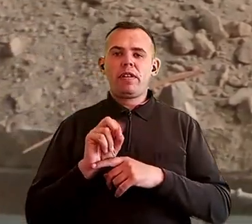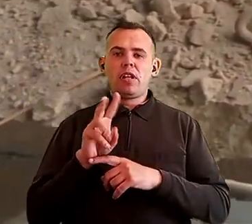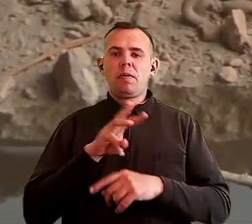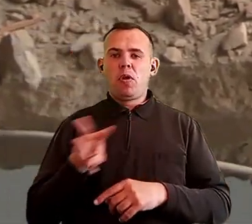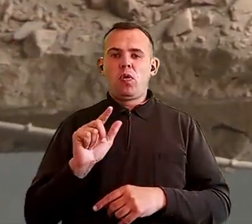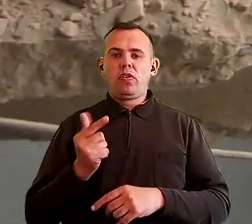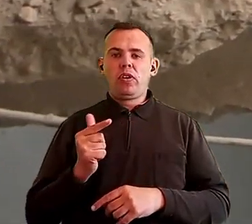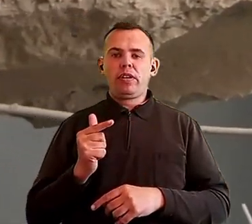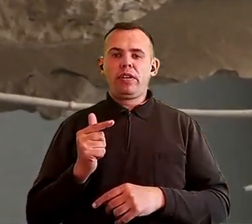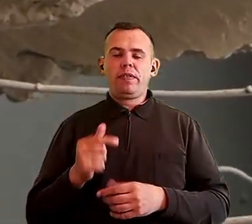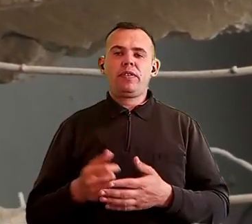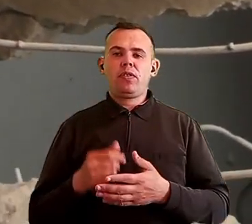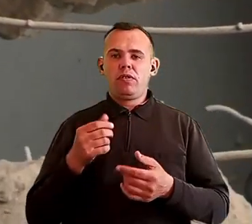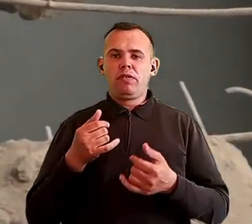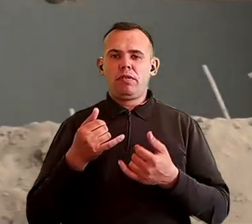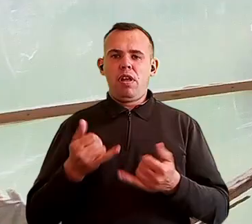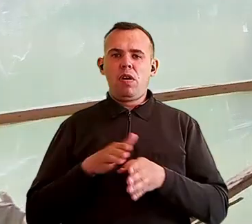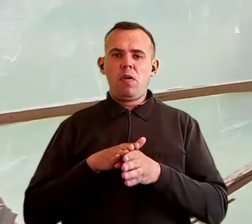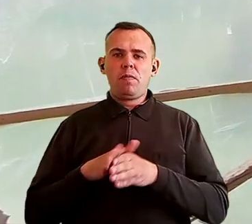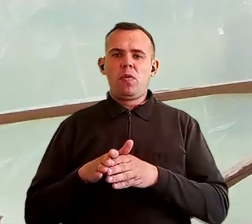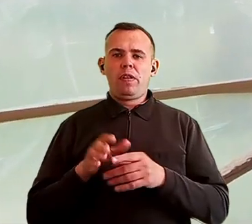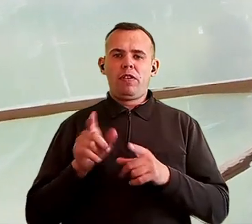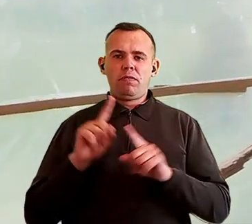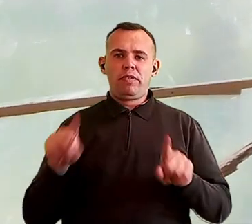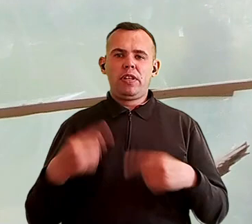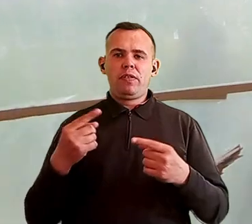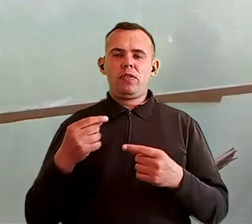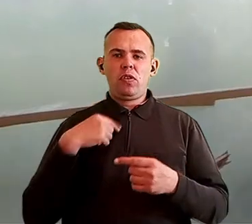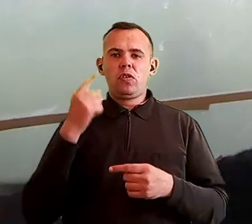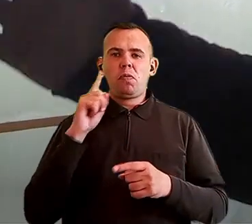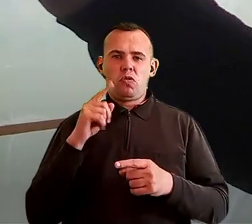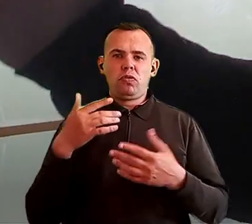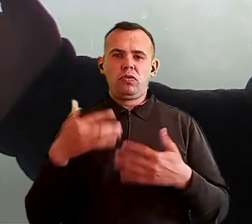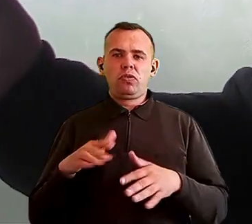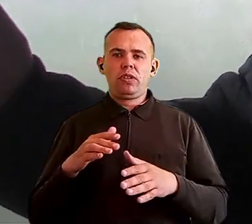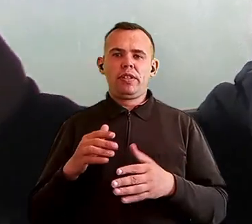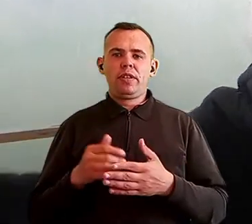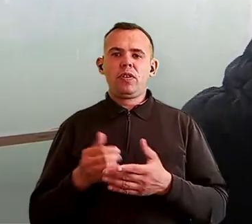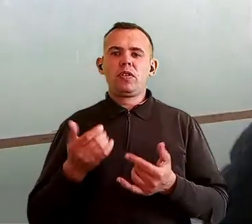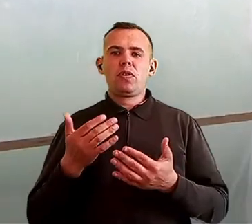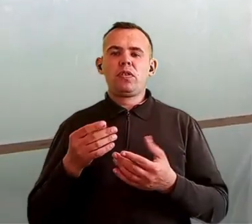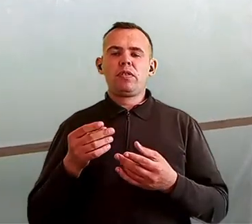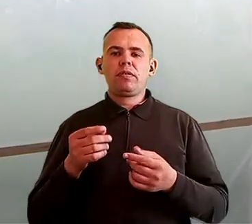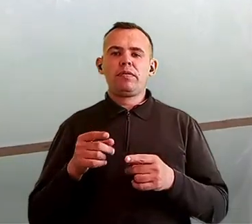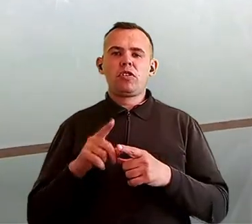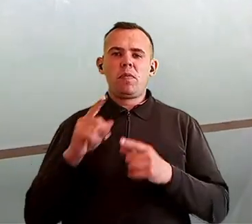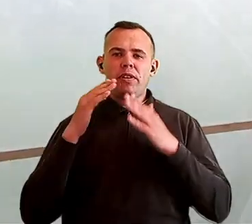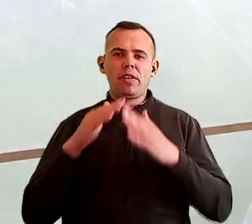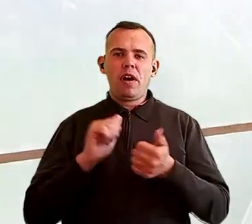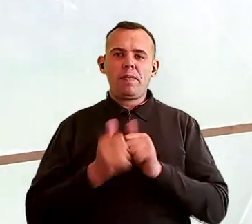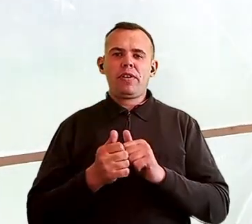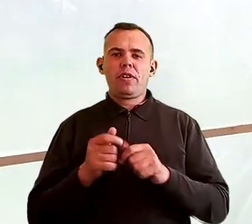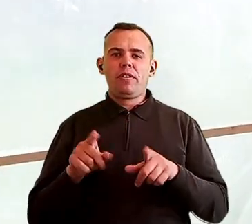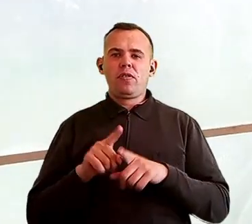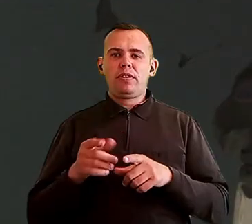Для повного якісного відновлення, тому що тут вже нікуди, тут рідний дах міняти, він теж в аварійному стані, і котельню